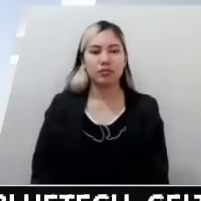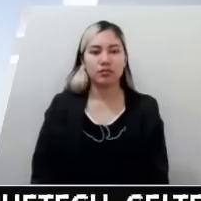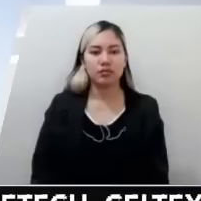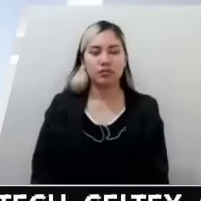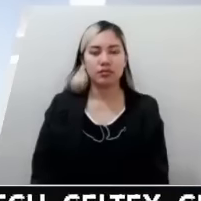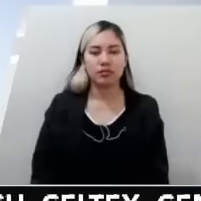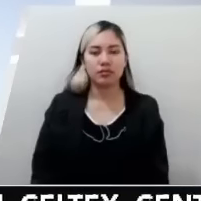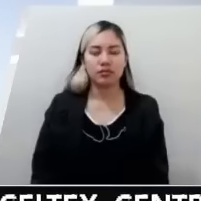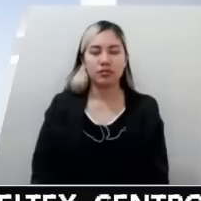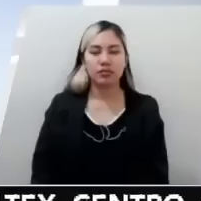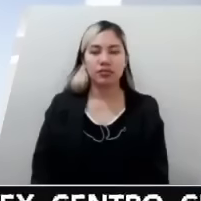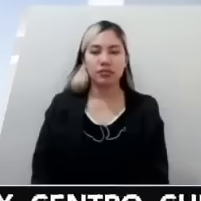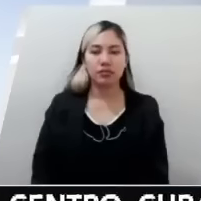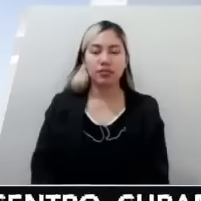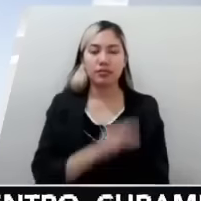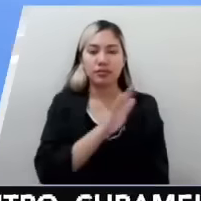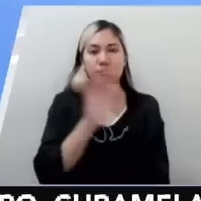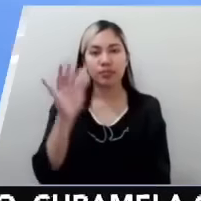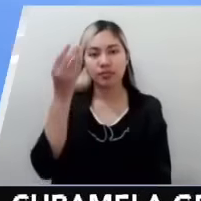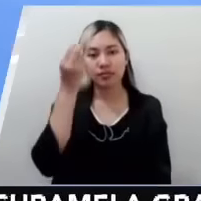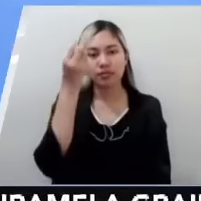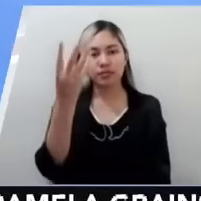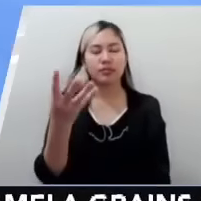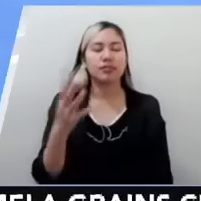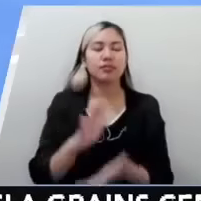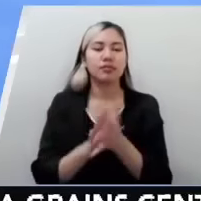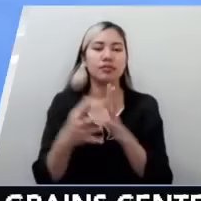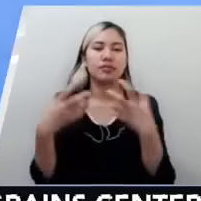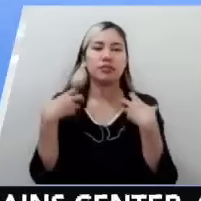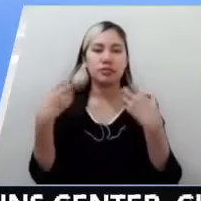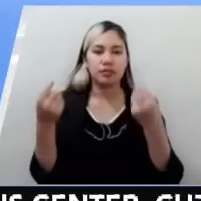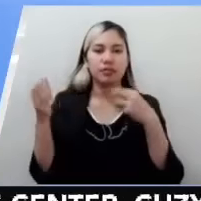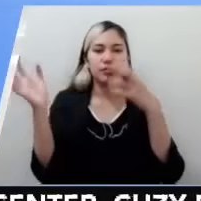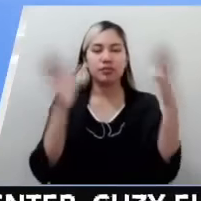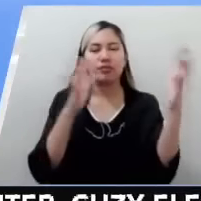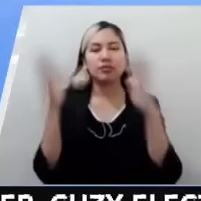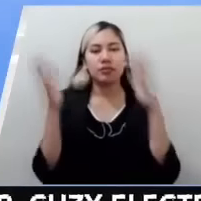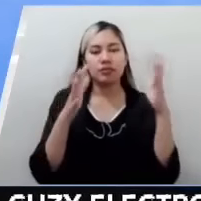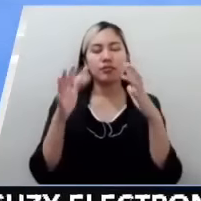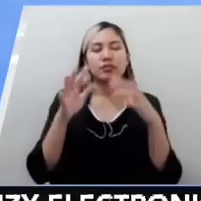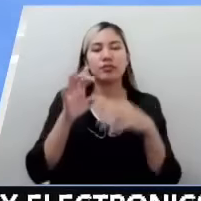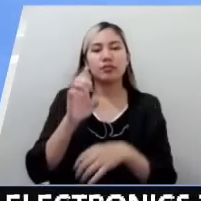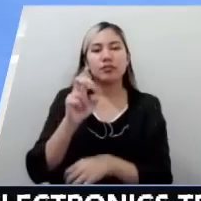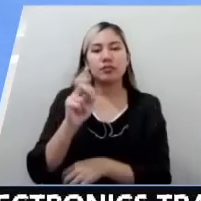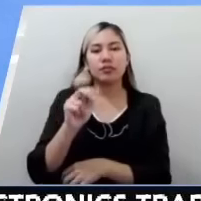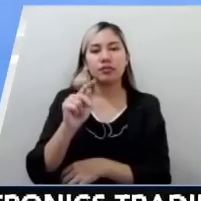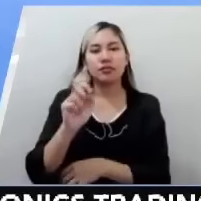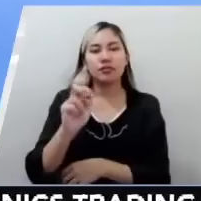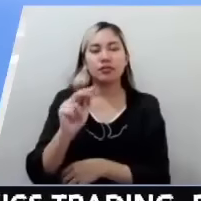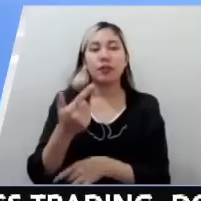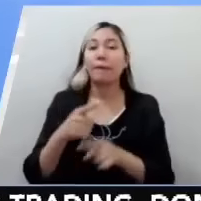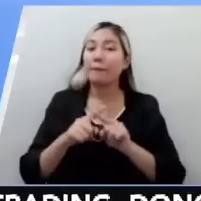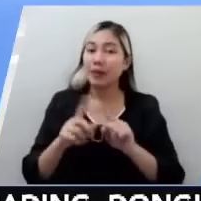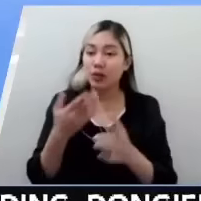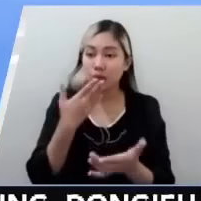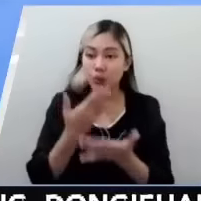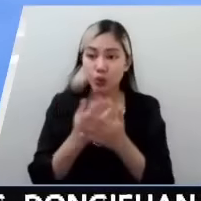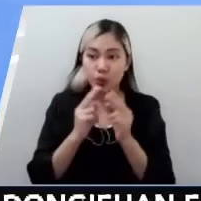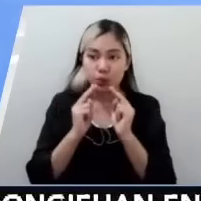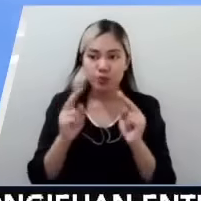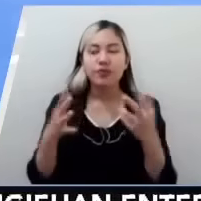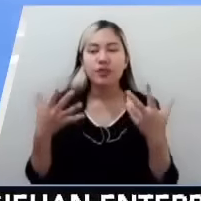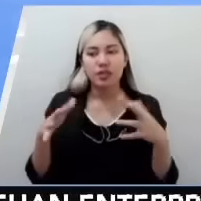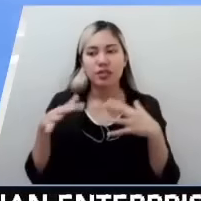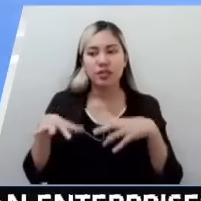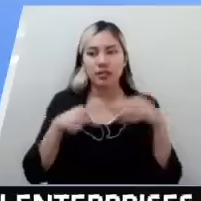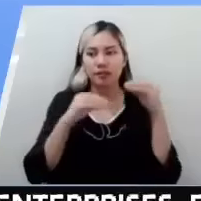mga kapuso lumakas pa bilang severe Tropical storm ang bagyong Enteng pero ang magandang balita nasa labas na po iyan ng Philippine area